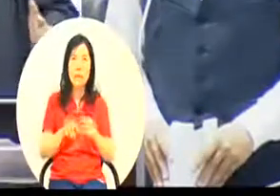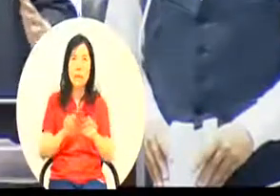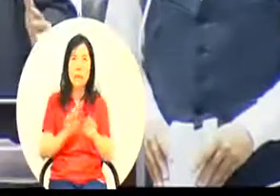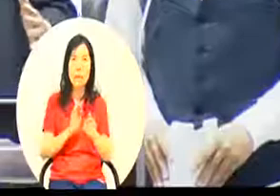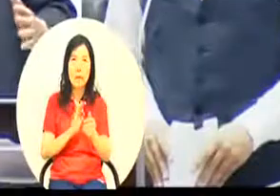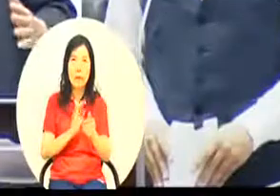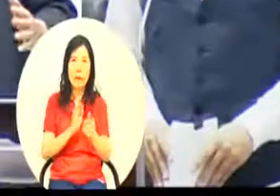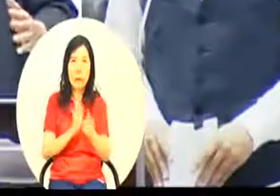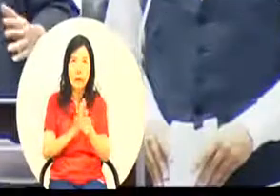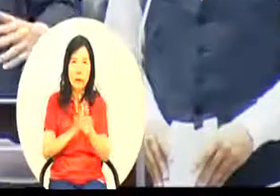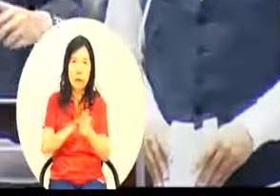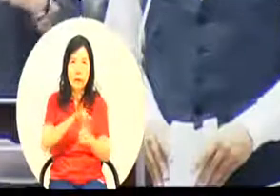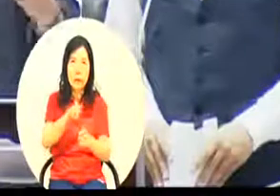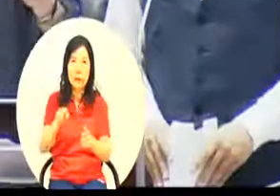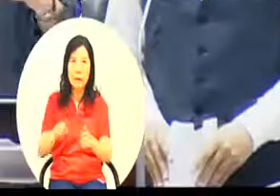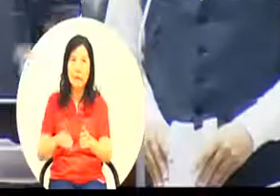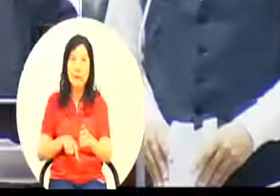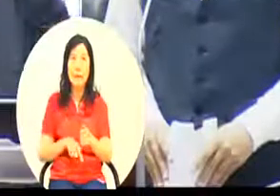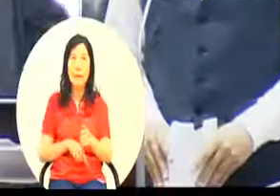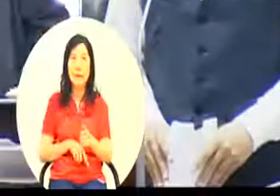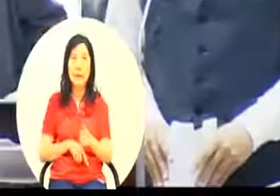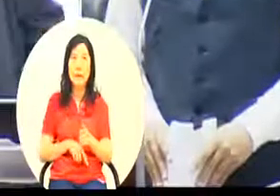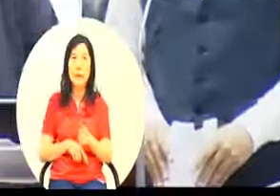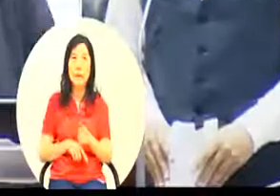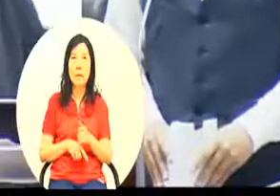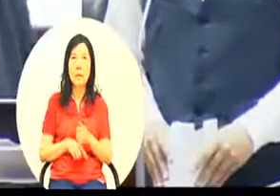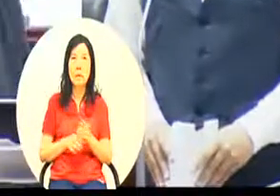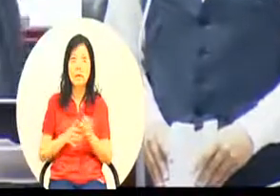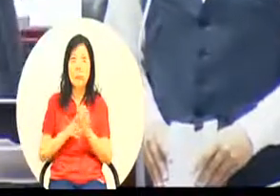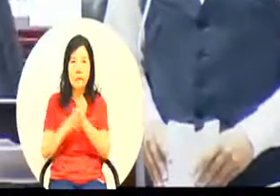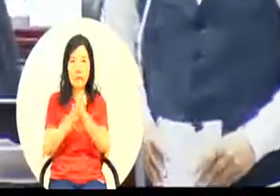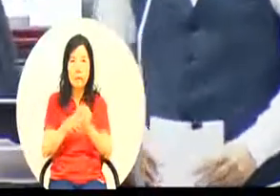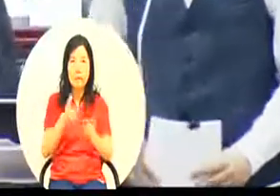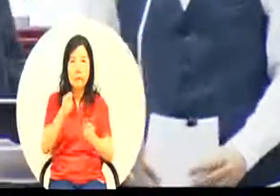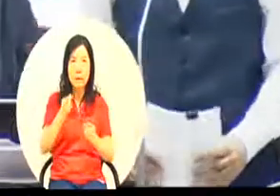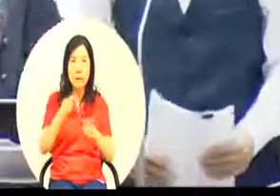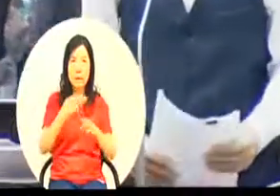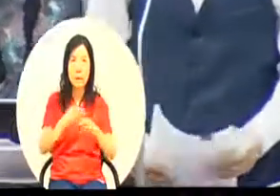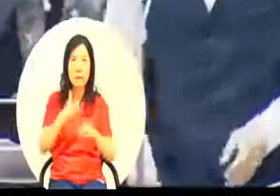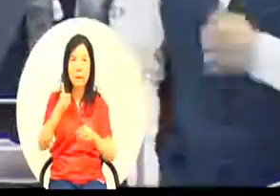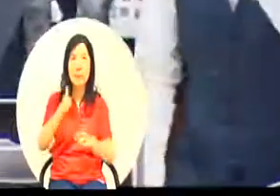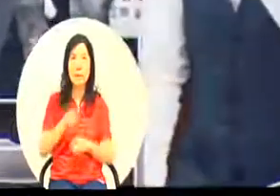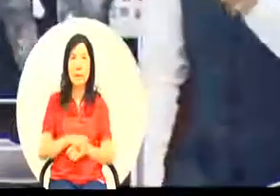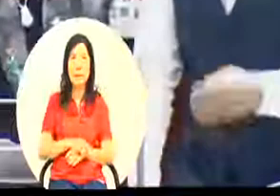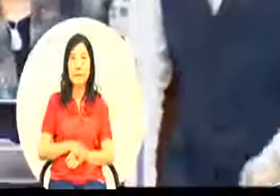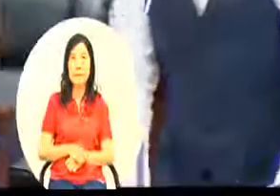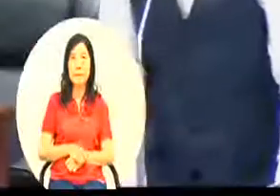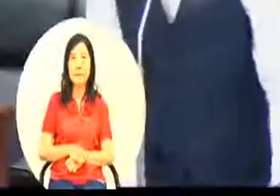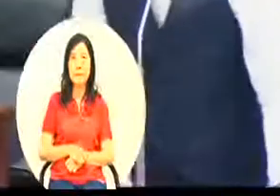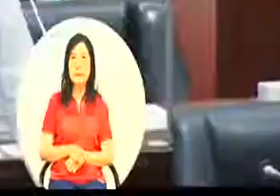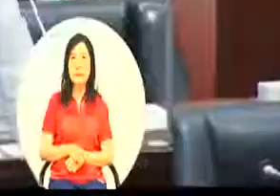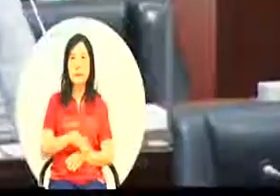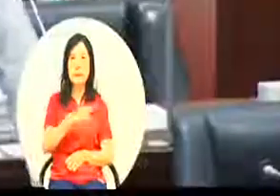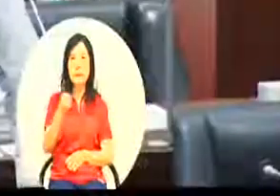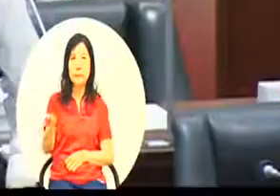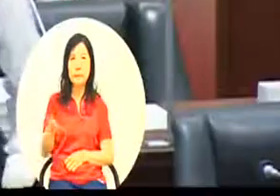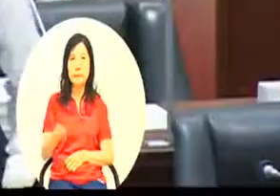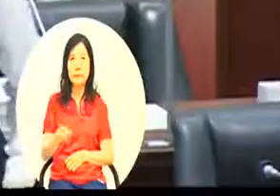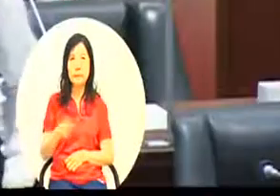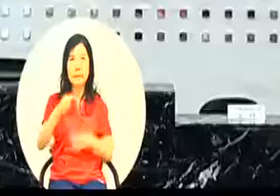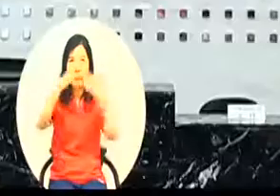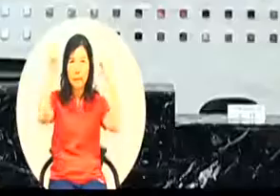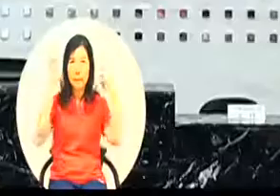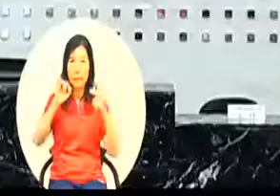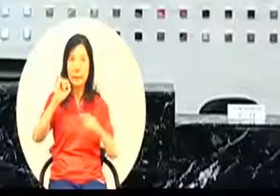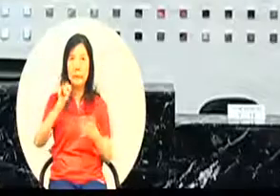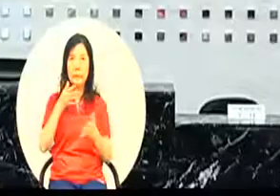些挫折的人，那我们给他们最大的支持啊，谢谢罗议员。 下一节那个周林文执